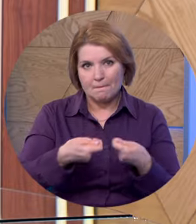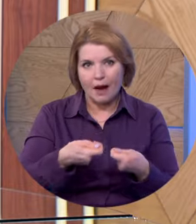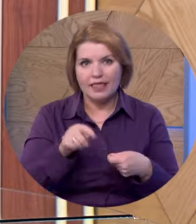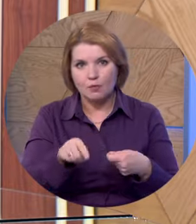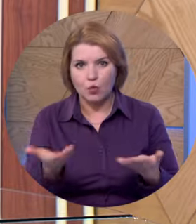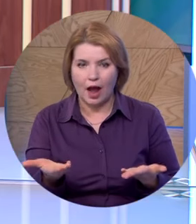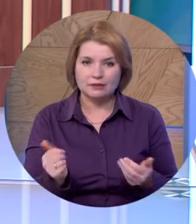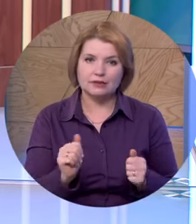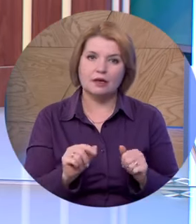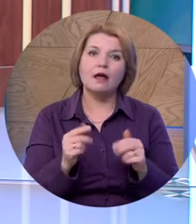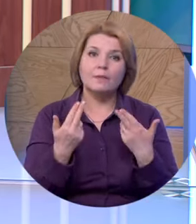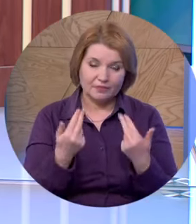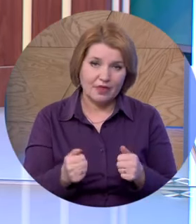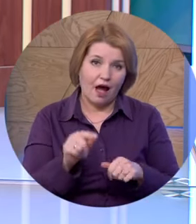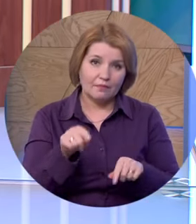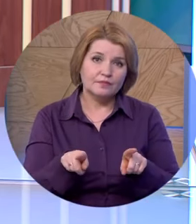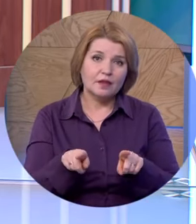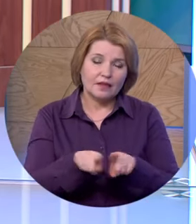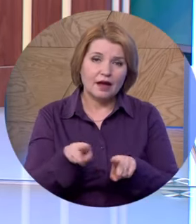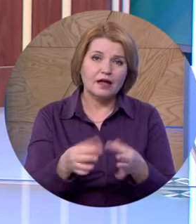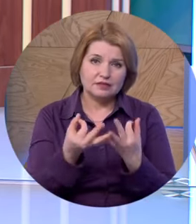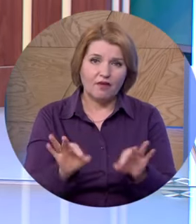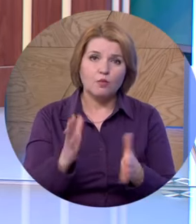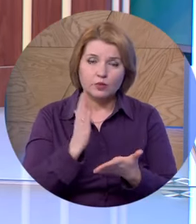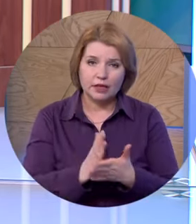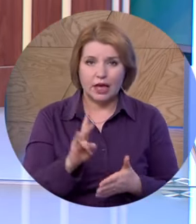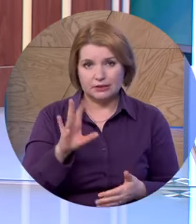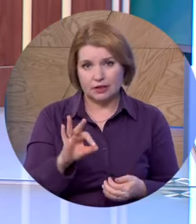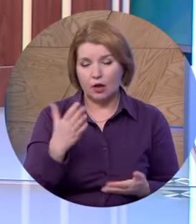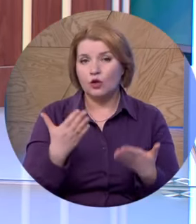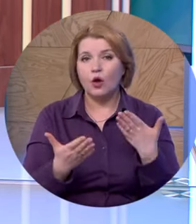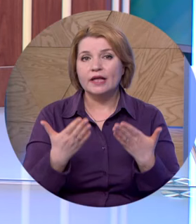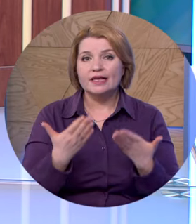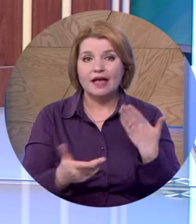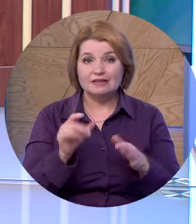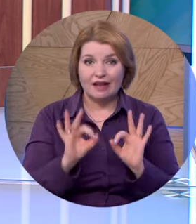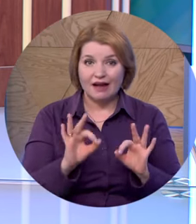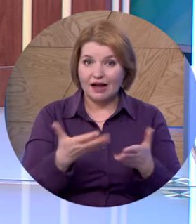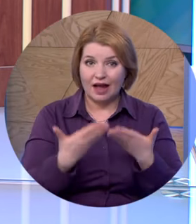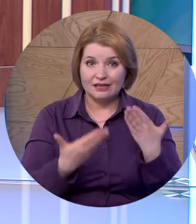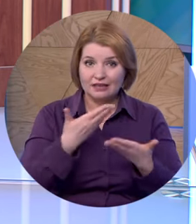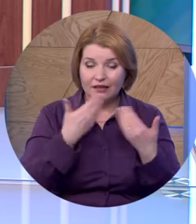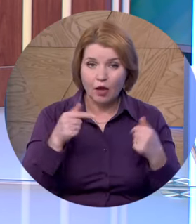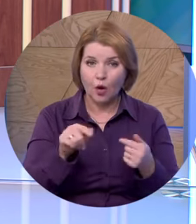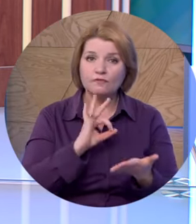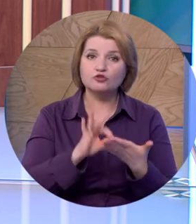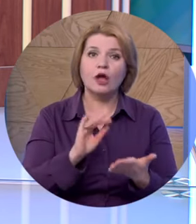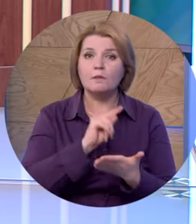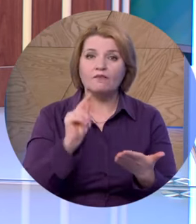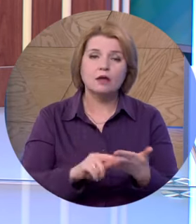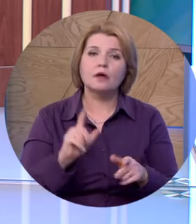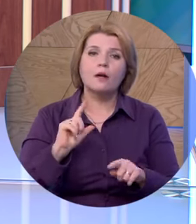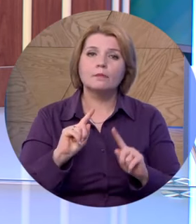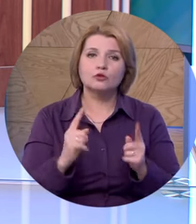общение свободное от манипуляции точно есть, но, мне кажется, мы с вами говорили, если нет, то как раз транзакт-анализ отвечает на вопрос, почему очень сложно